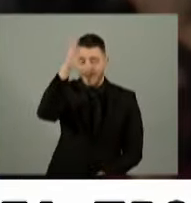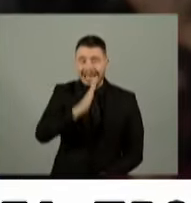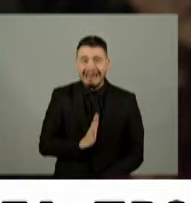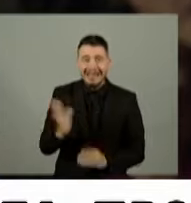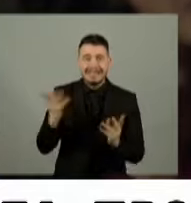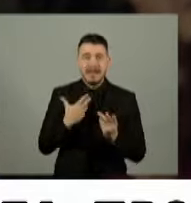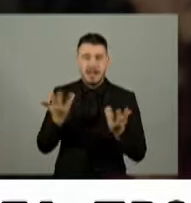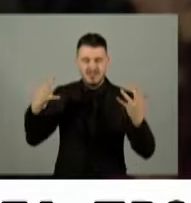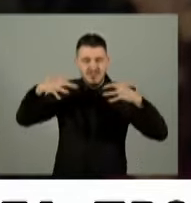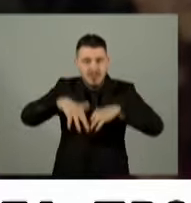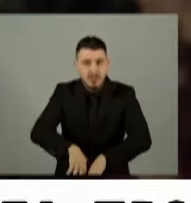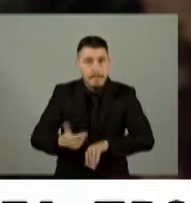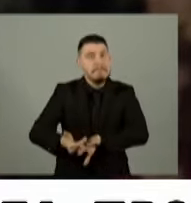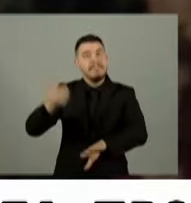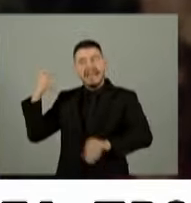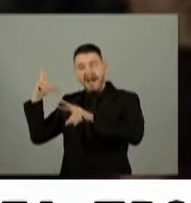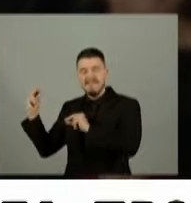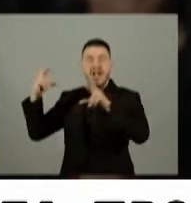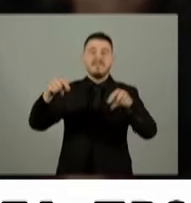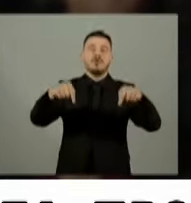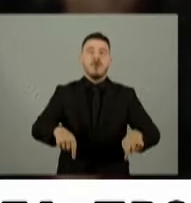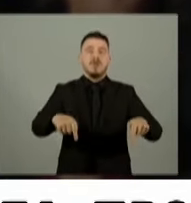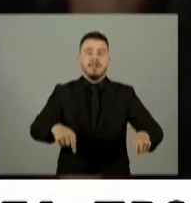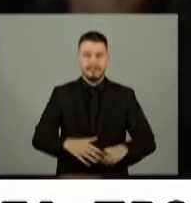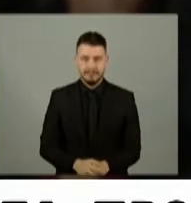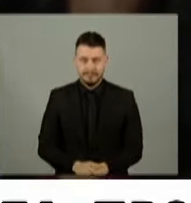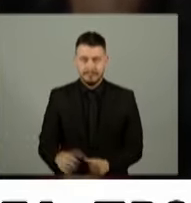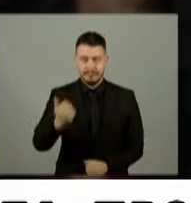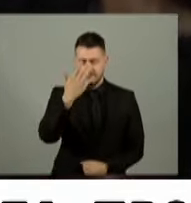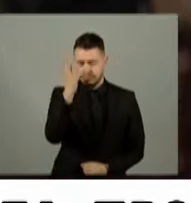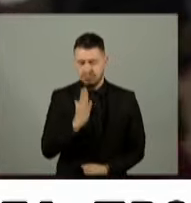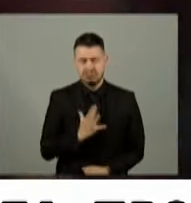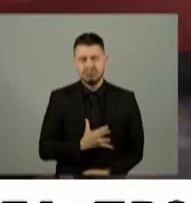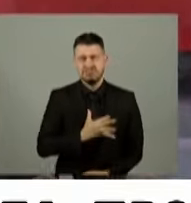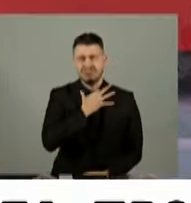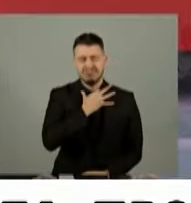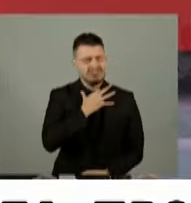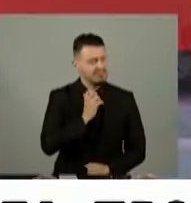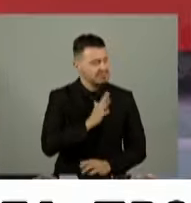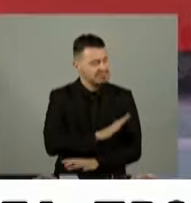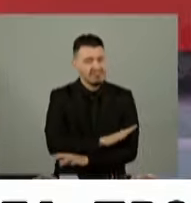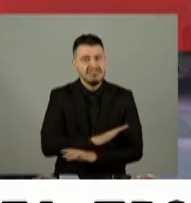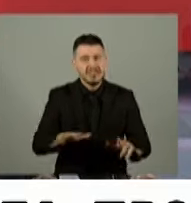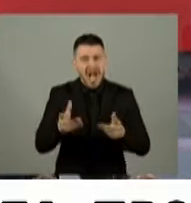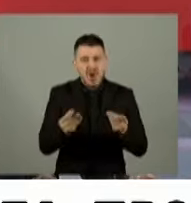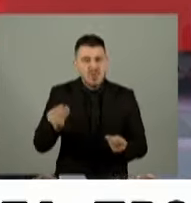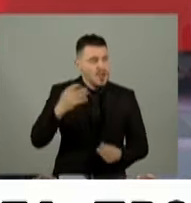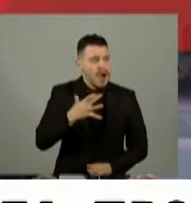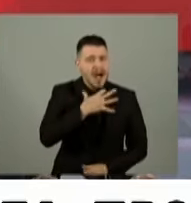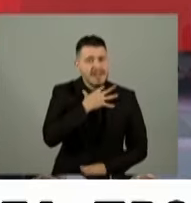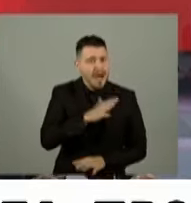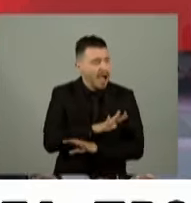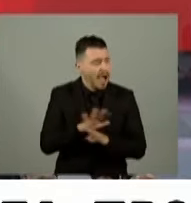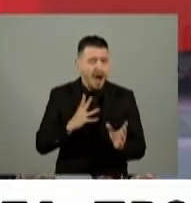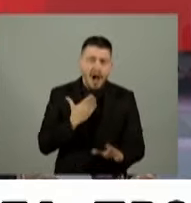που γιγαντώθηκε κάπως ξαφνικά και ο τρόπος με τον οποίο κατέλαβε την εξουσία, ο τρόπος με τον οποίο τη διαχειρίστηκε, οι λόγοι για τους οποίους